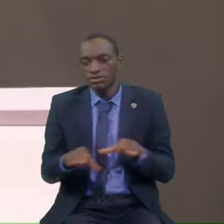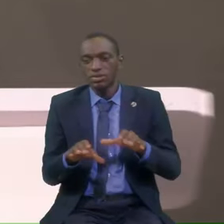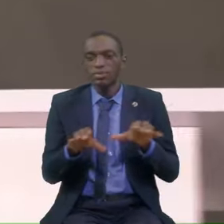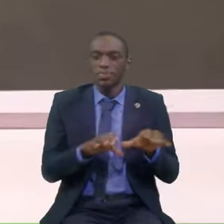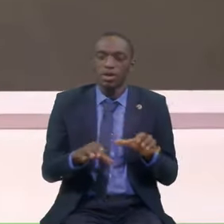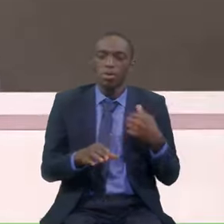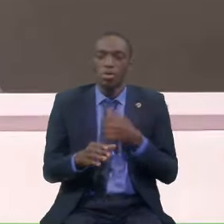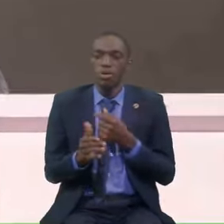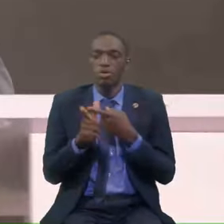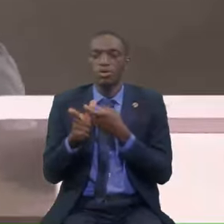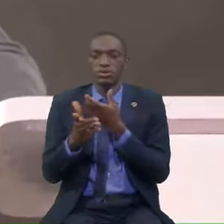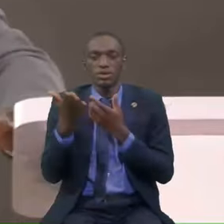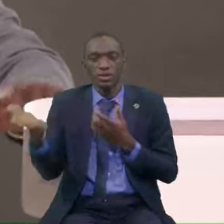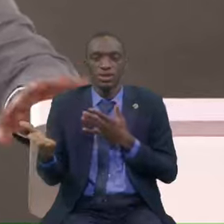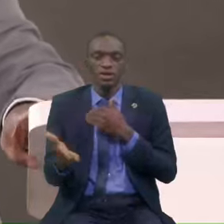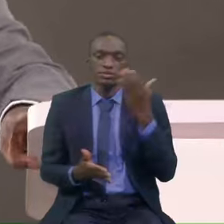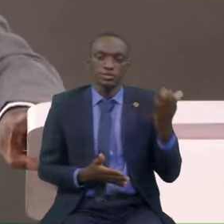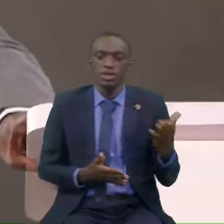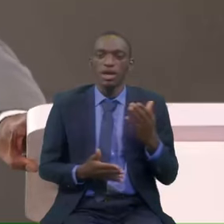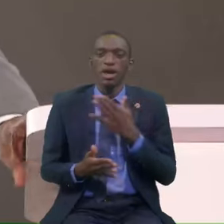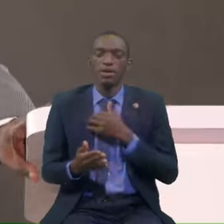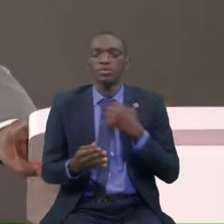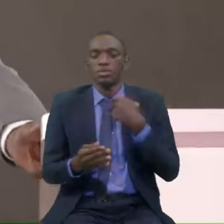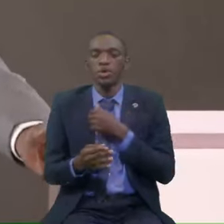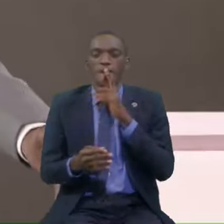là. Quand je suis dans mes affaires,